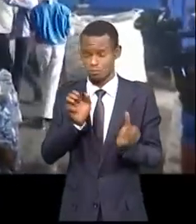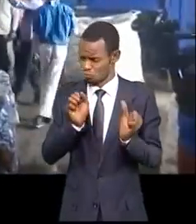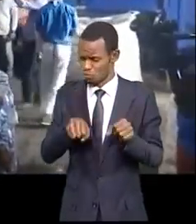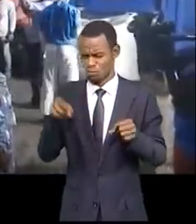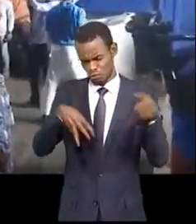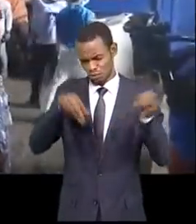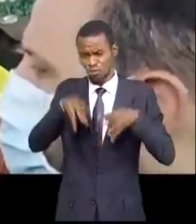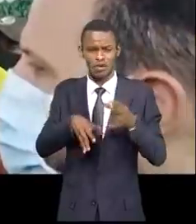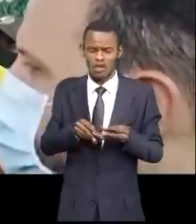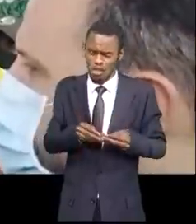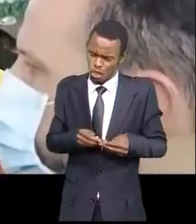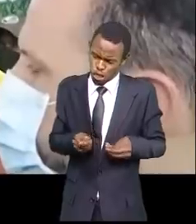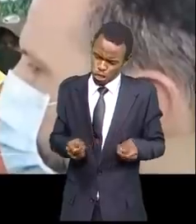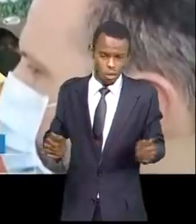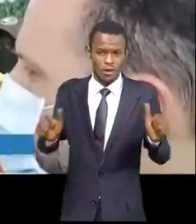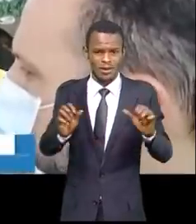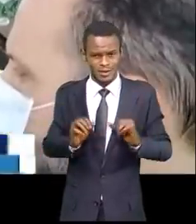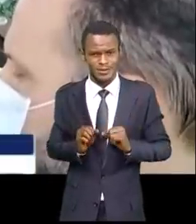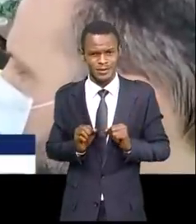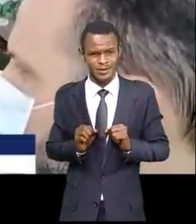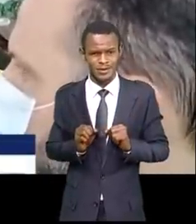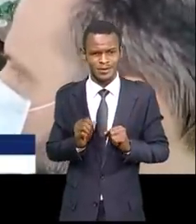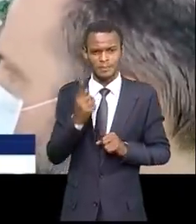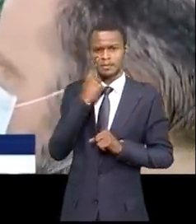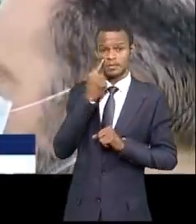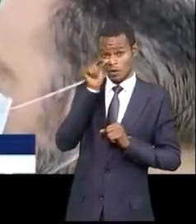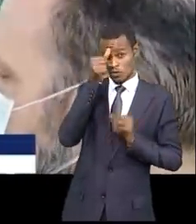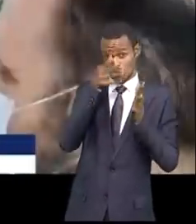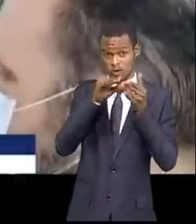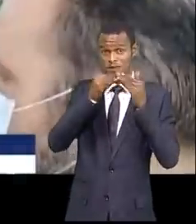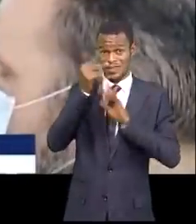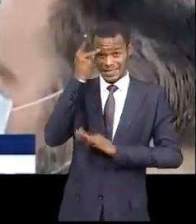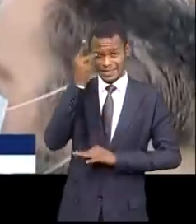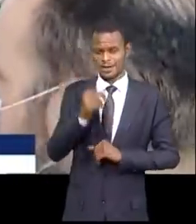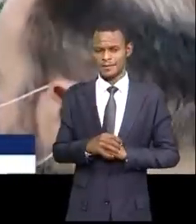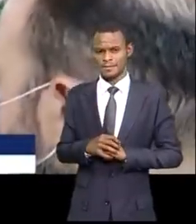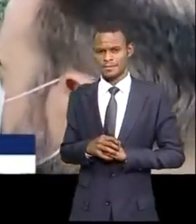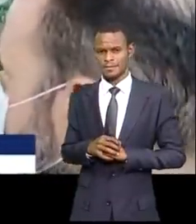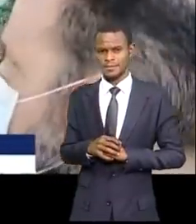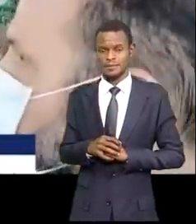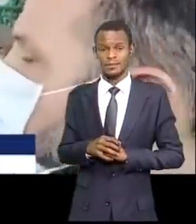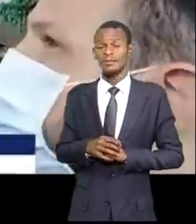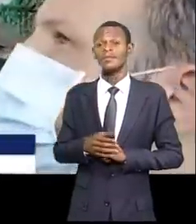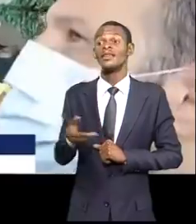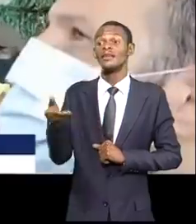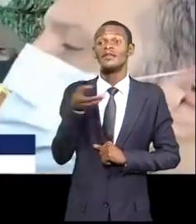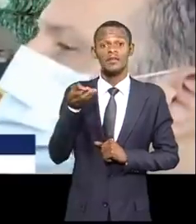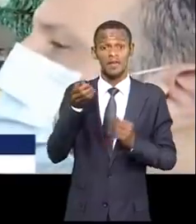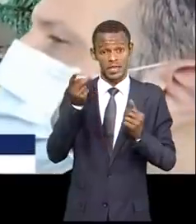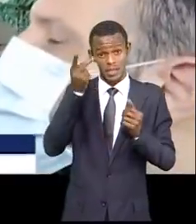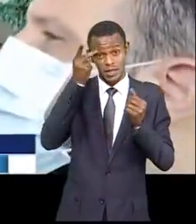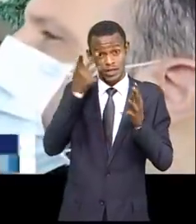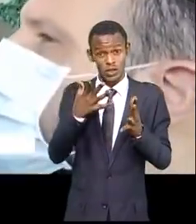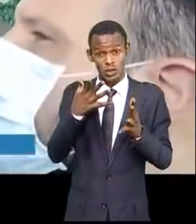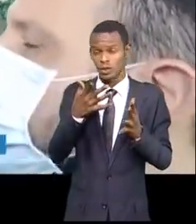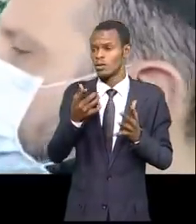emballages en plastique donc j'évite des kinoises et légitimement d'aller là où il ya des containers s'il te plaît